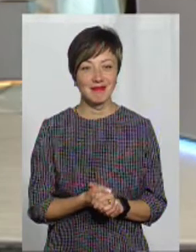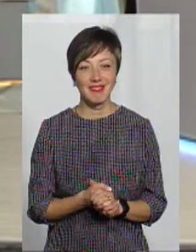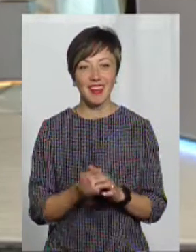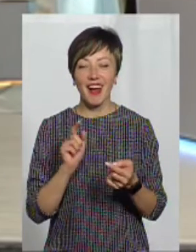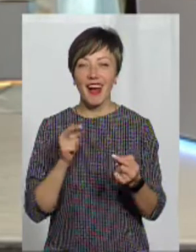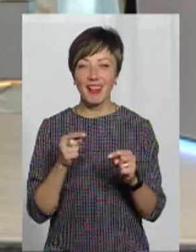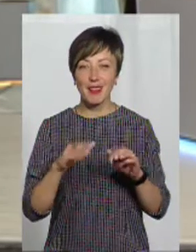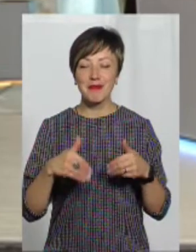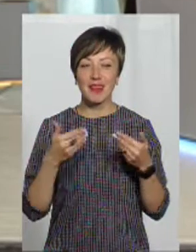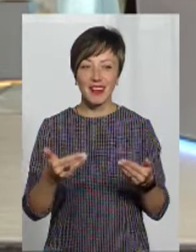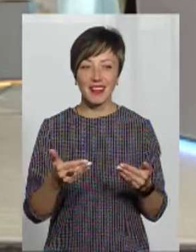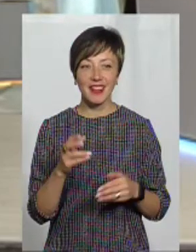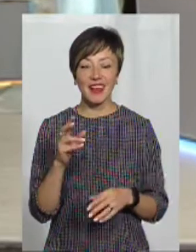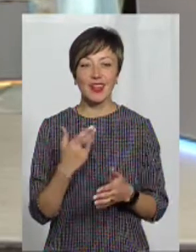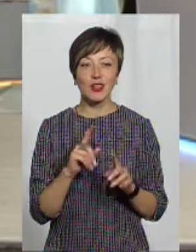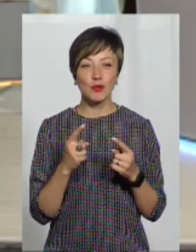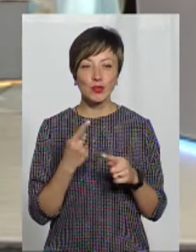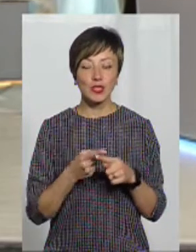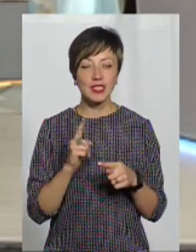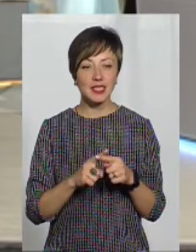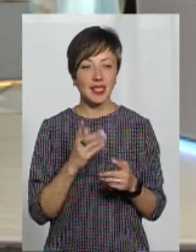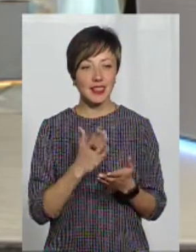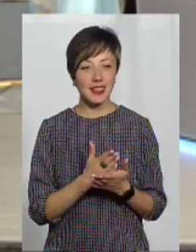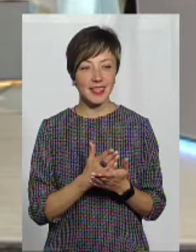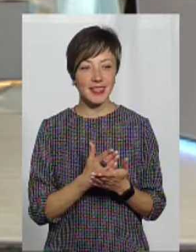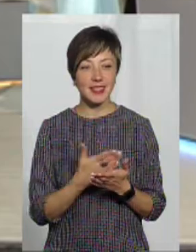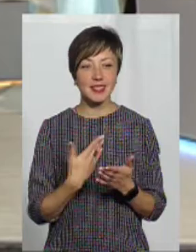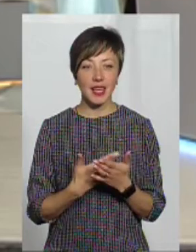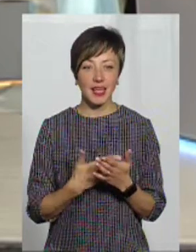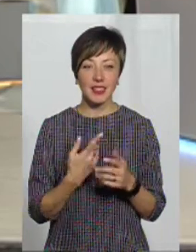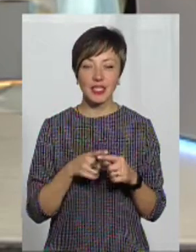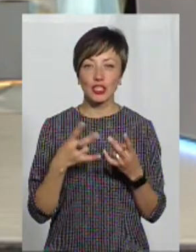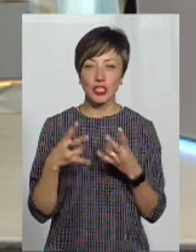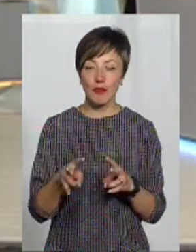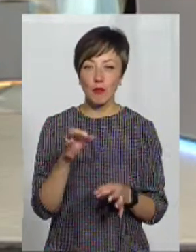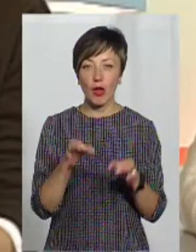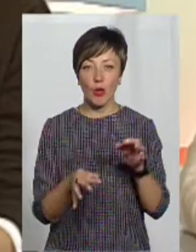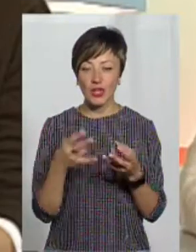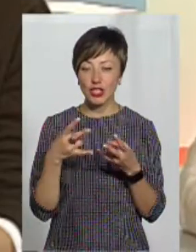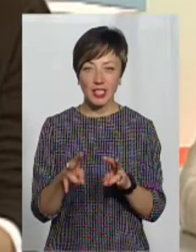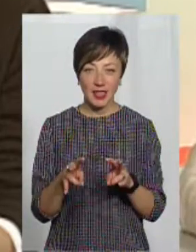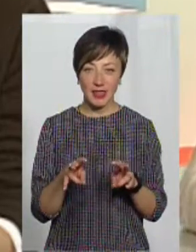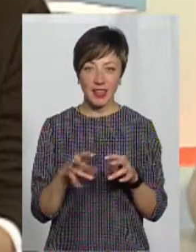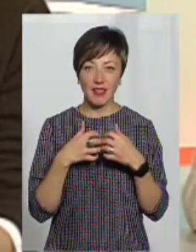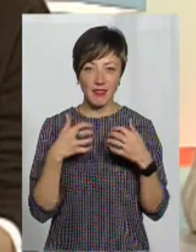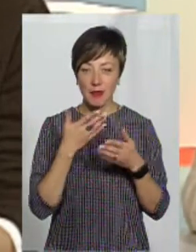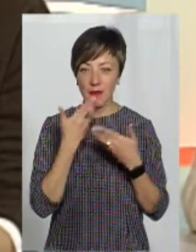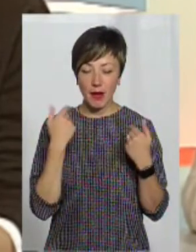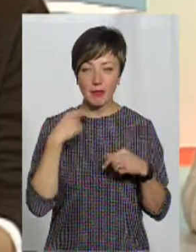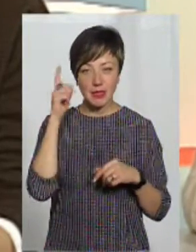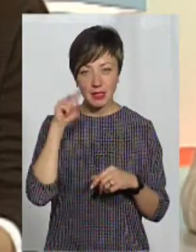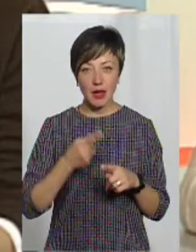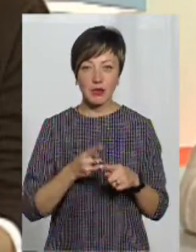Це антипорада. Антипорада, тому що це є... Здається, що це шкідники. В природі якби шкідників не існує, ми це